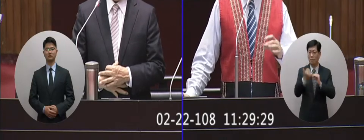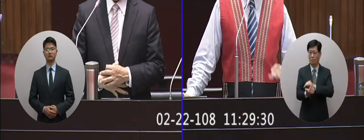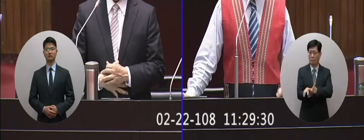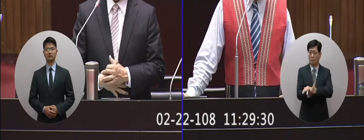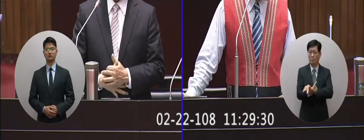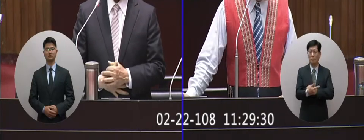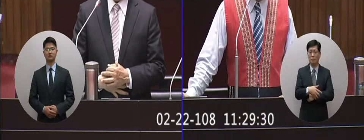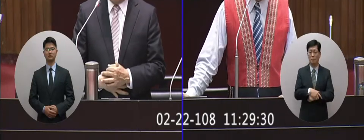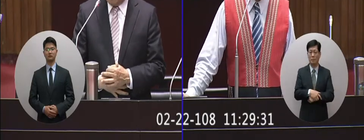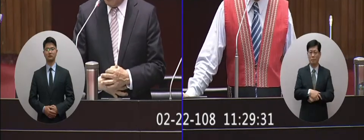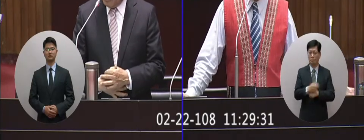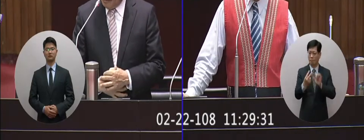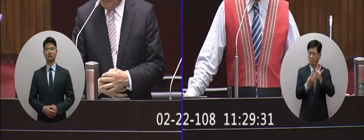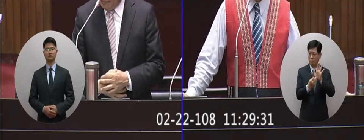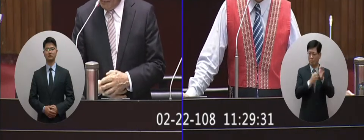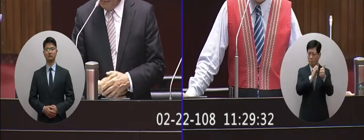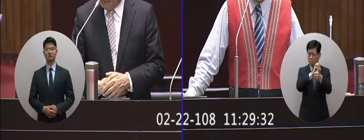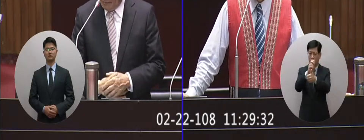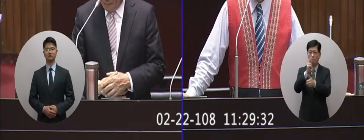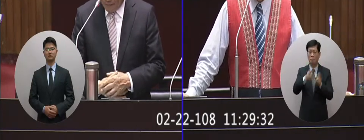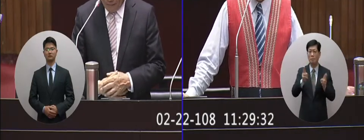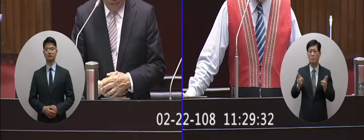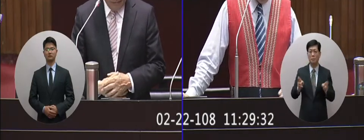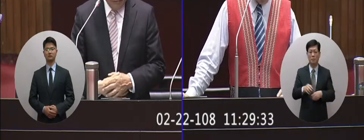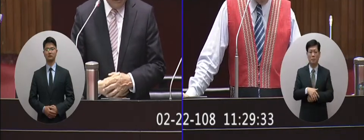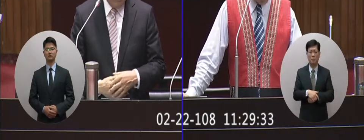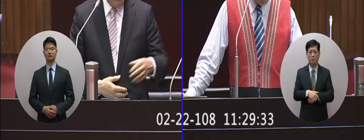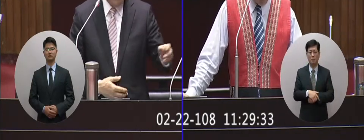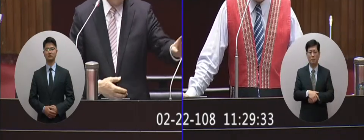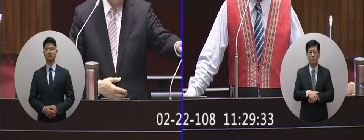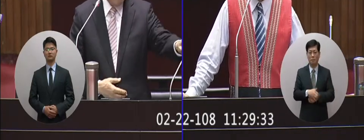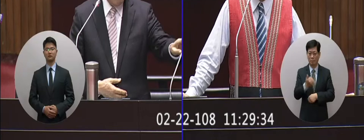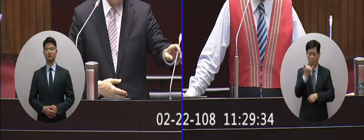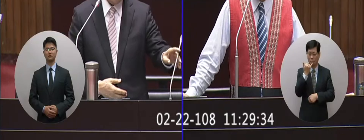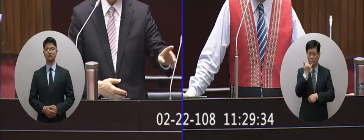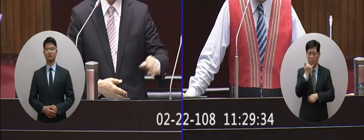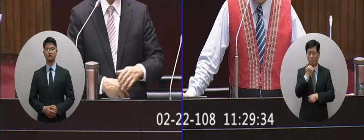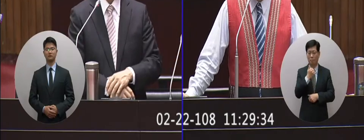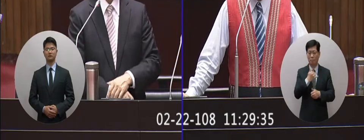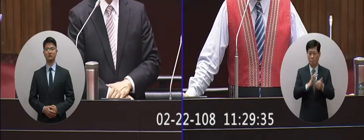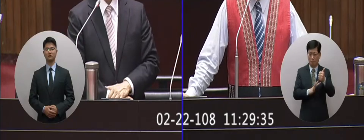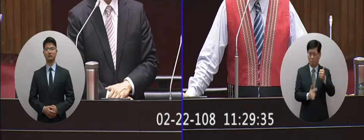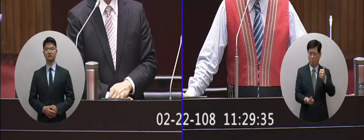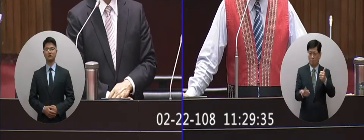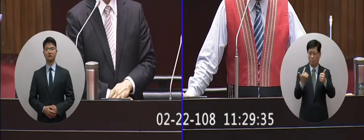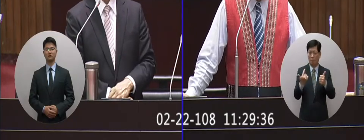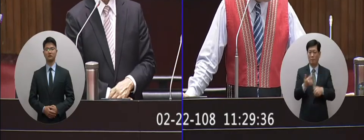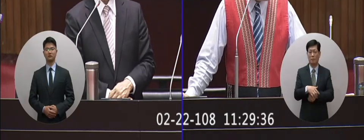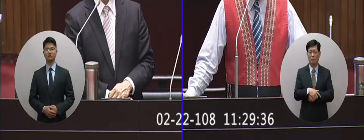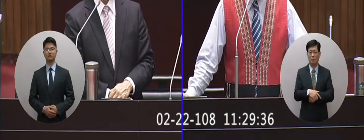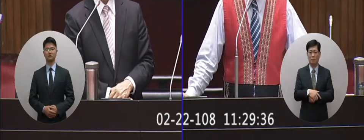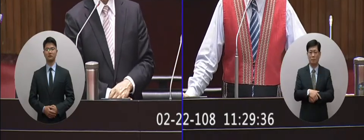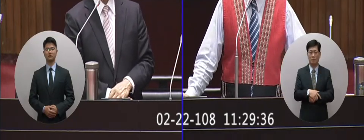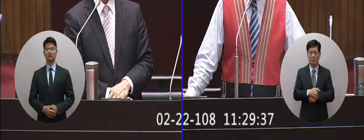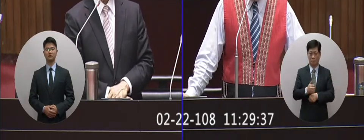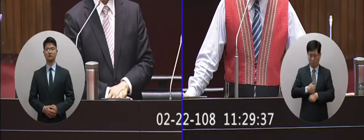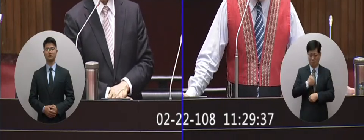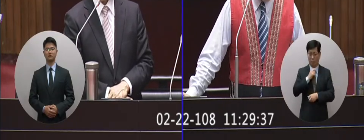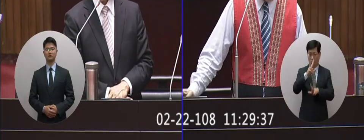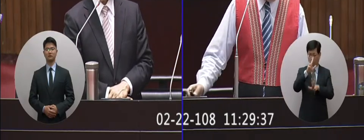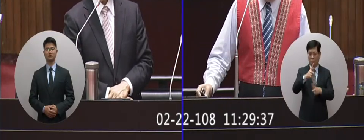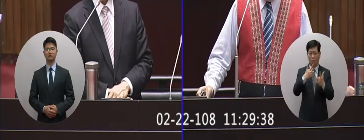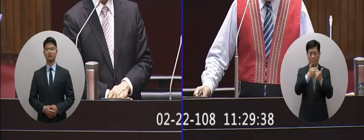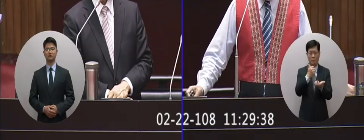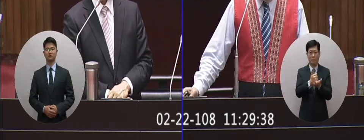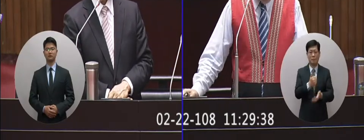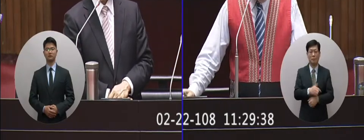能够交代我们相关的部会，啊能够尽快的、很快的，好能够务实的把它完